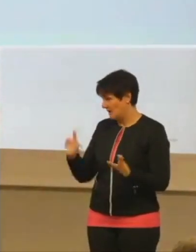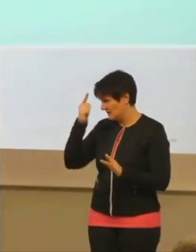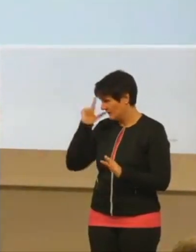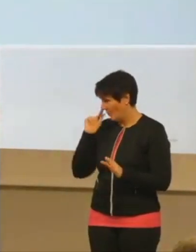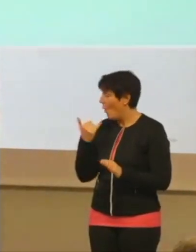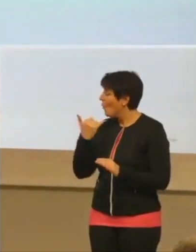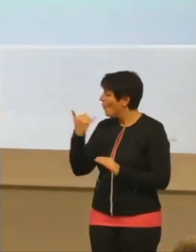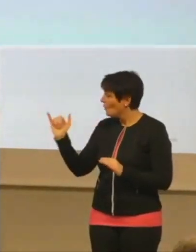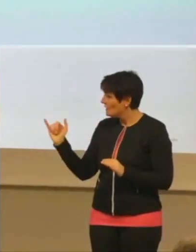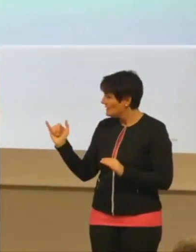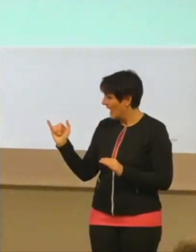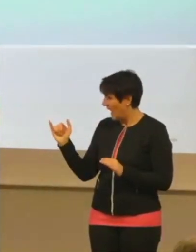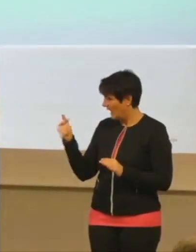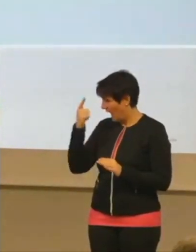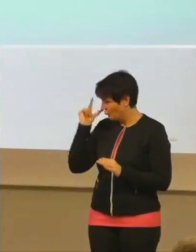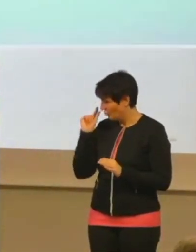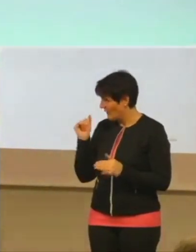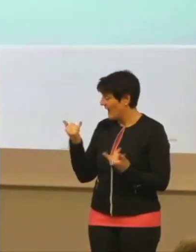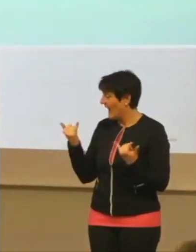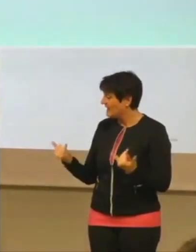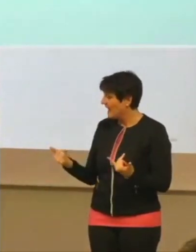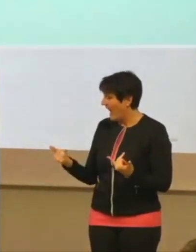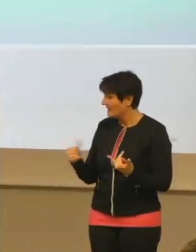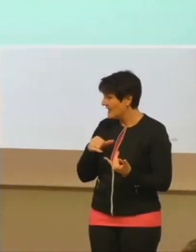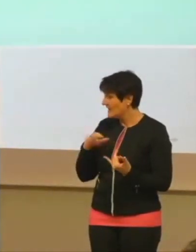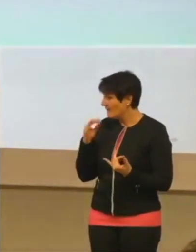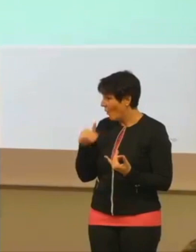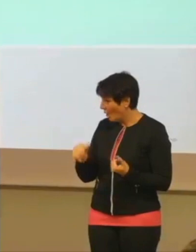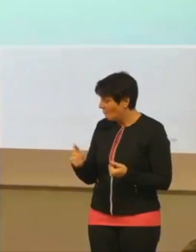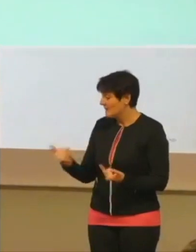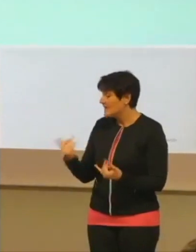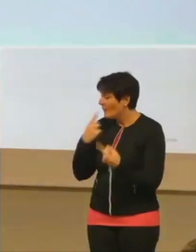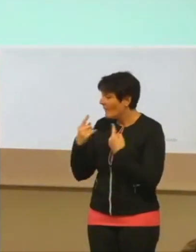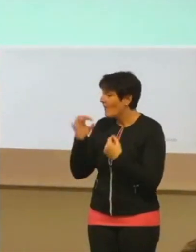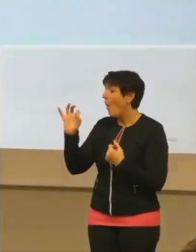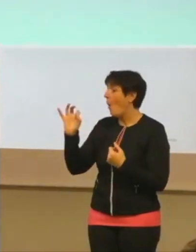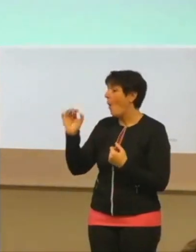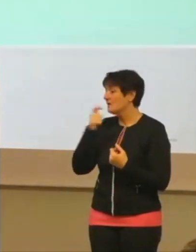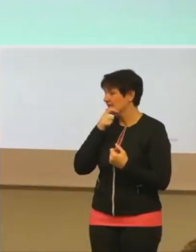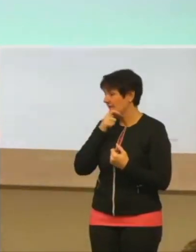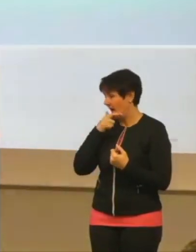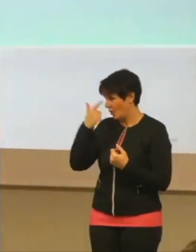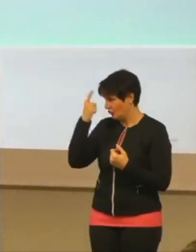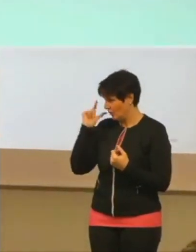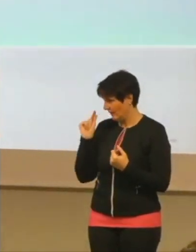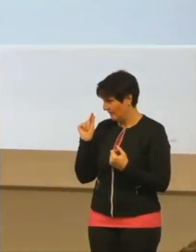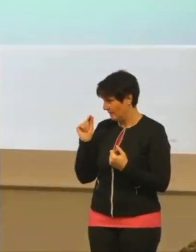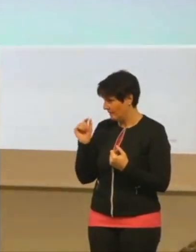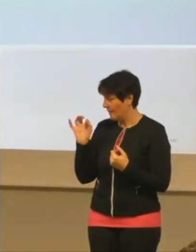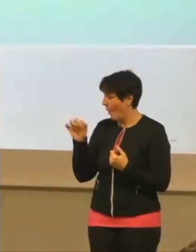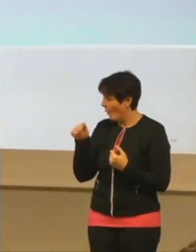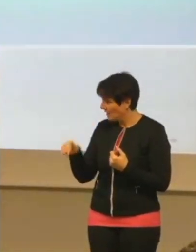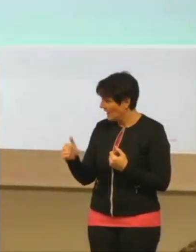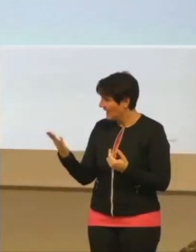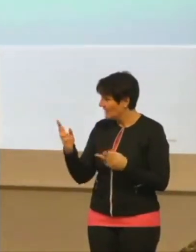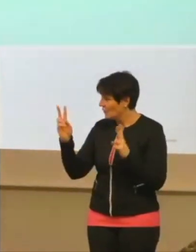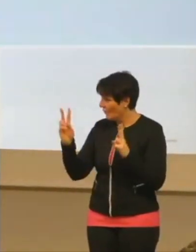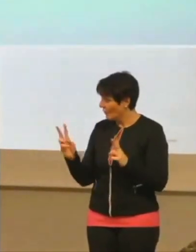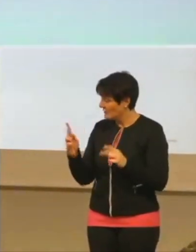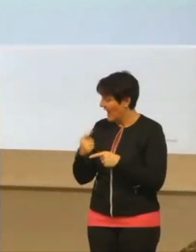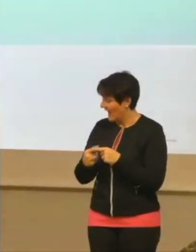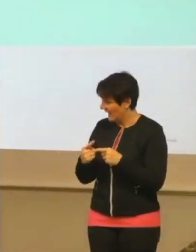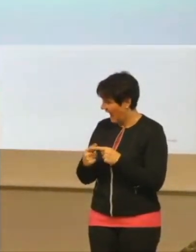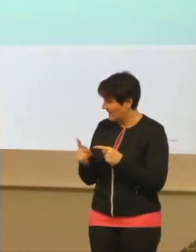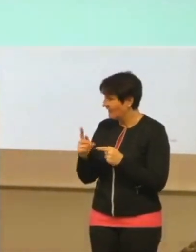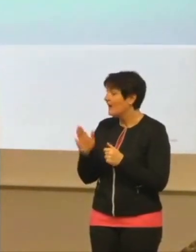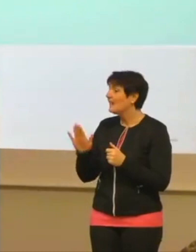dostojanstvu vsakega človeka in na današnjem forumu se pa pogovarjamo o starejših ljudeh, ki so postali ranljivi